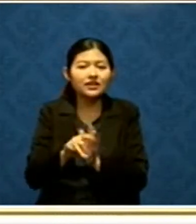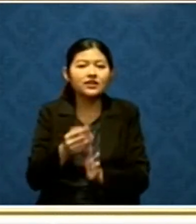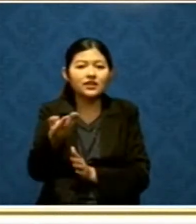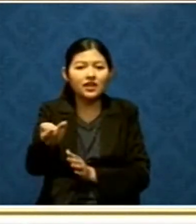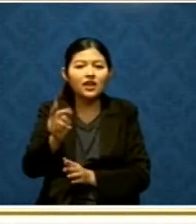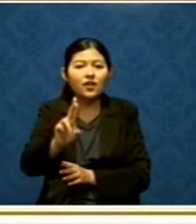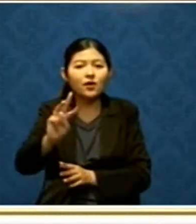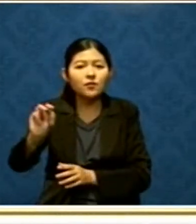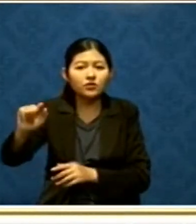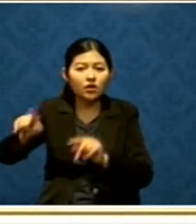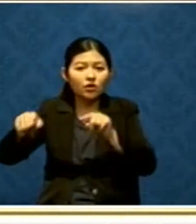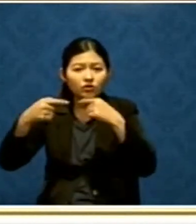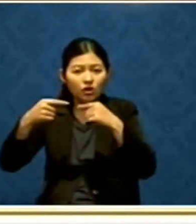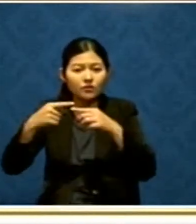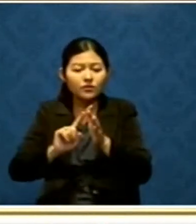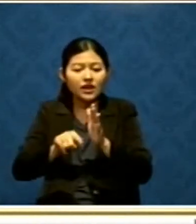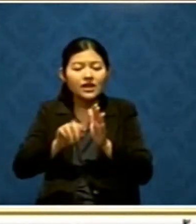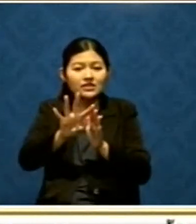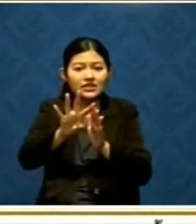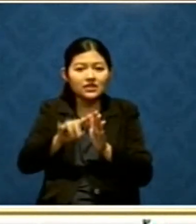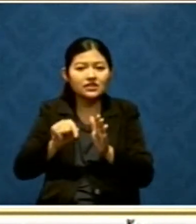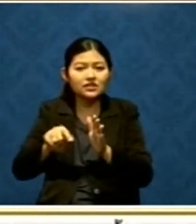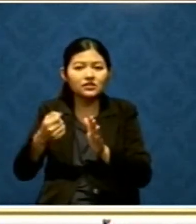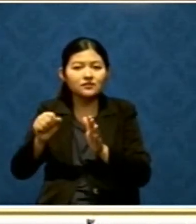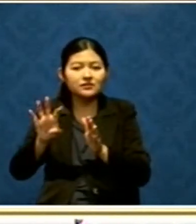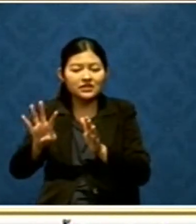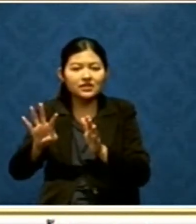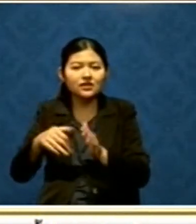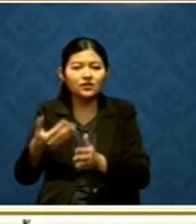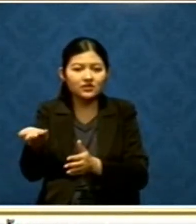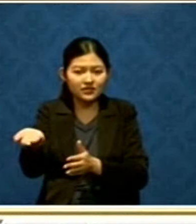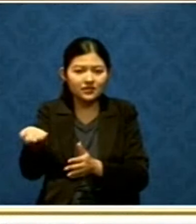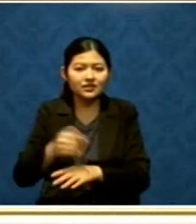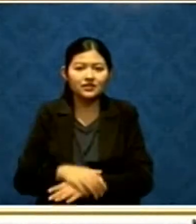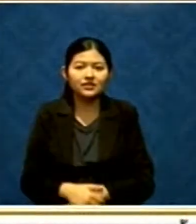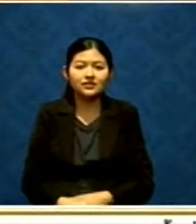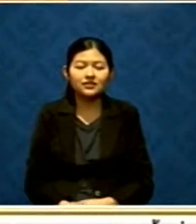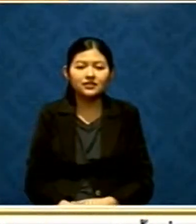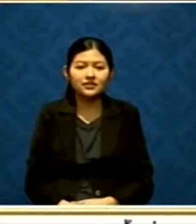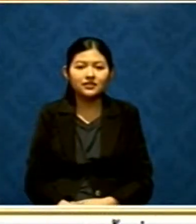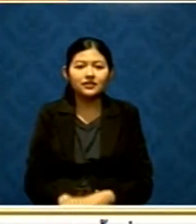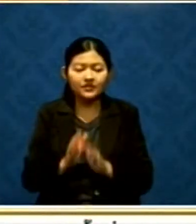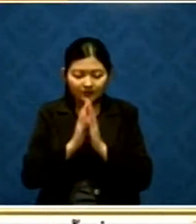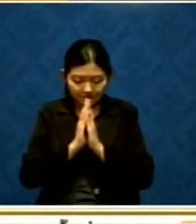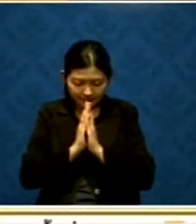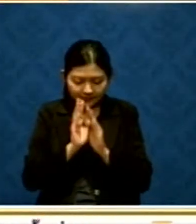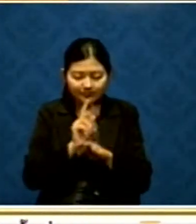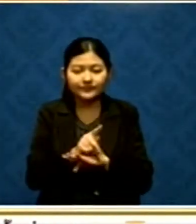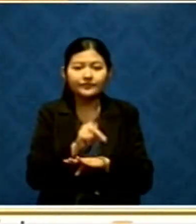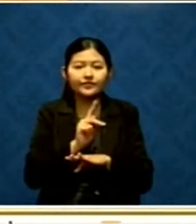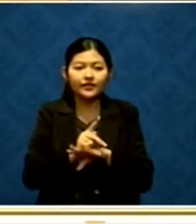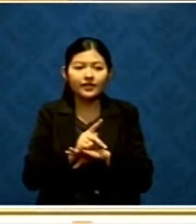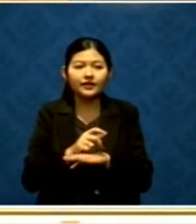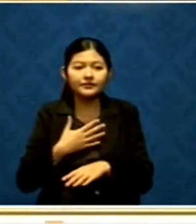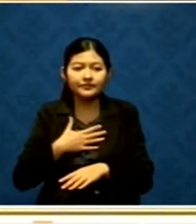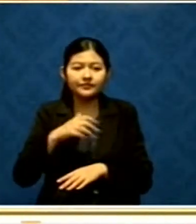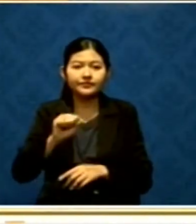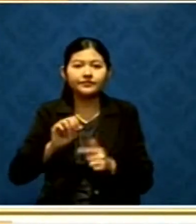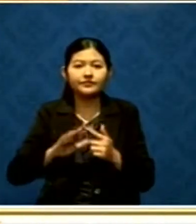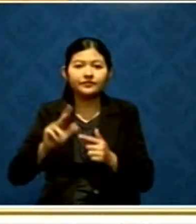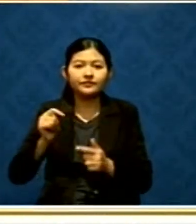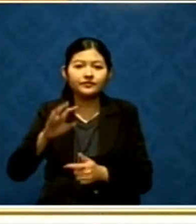านปีมีเวลาตอบ4นาที14วินาทีเชิญท่านรัฐมนตรีครับ ครับกับเรียนท่านประธานที่เคารพครับผมสุทินคลังแส